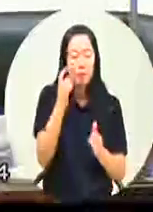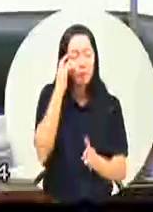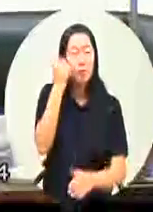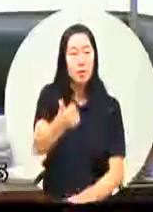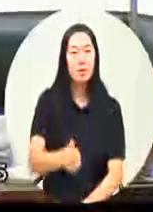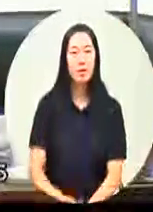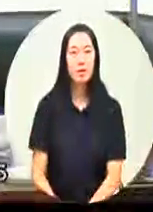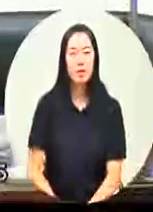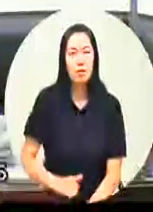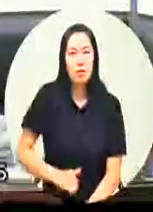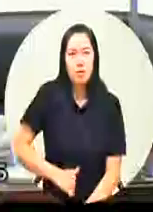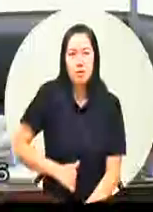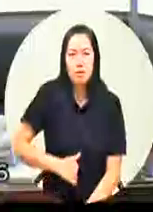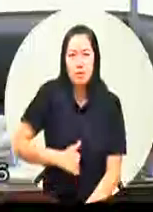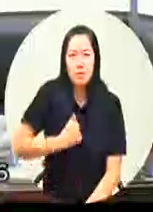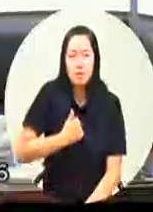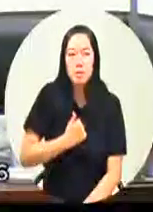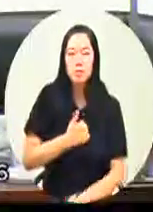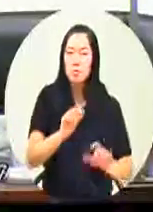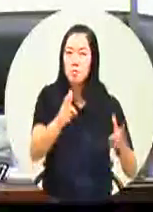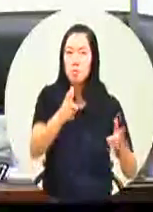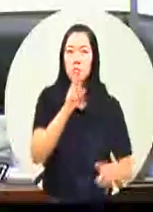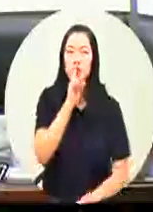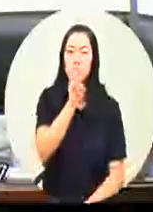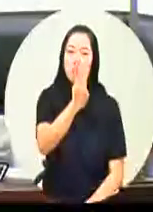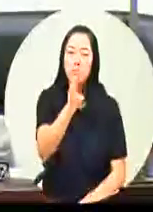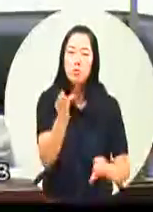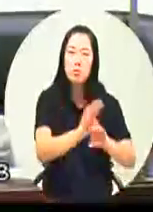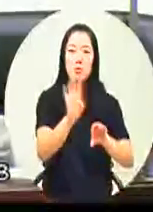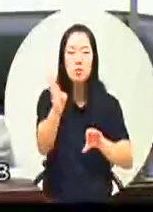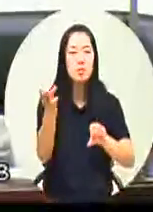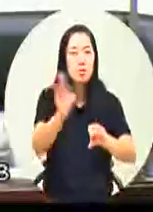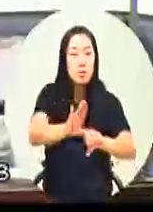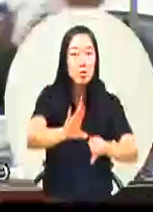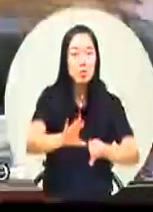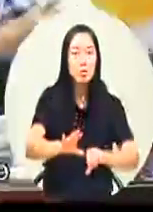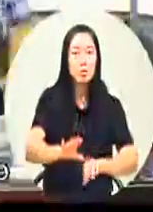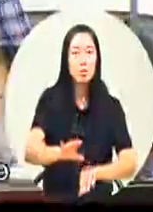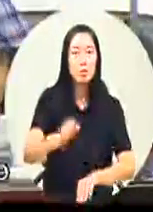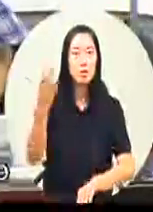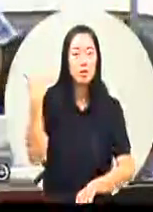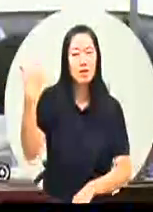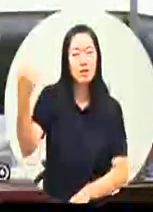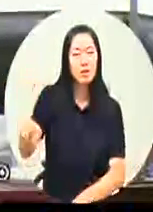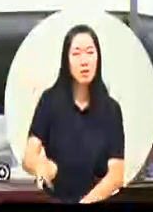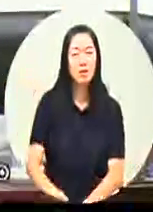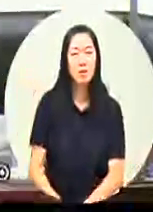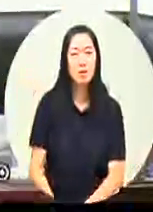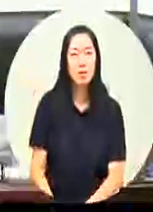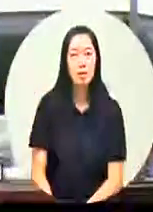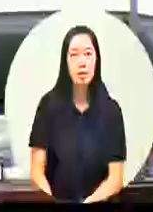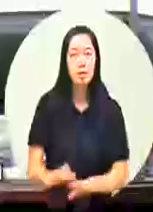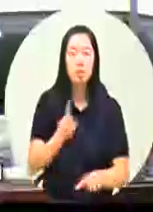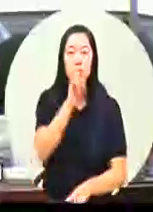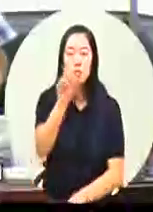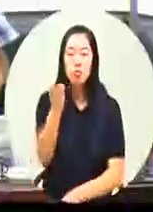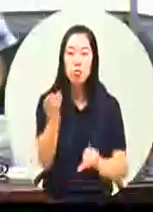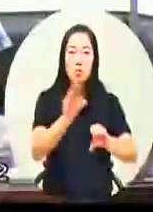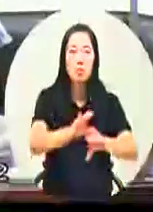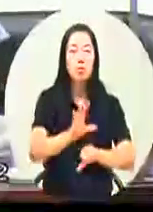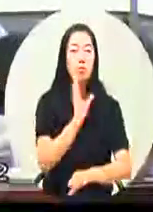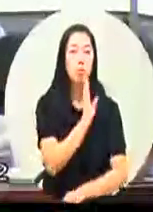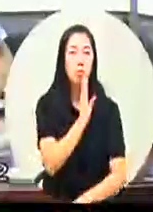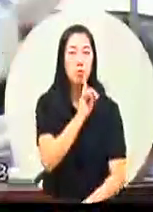无实际。你都是讲三倍多嘛，三四倍嘛，啊，以前很烂啊，啊，叫你十倍嘛没有用，不要